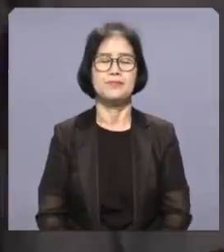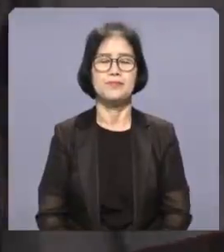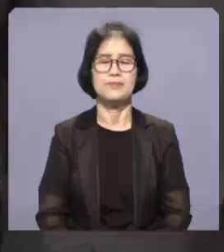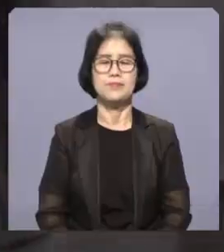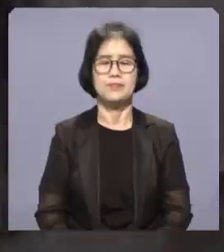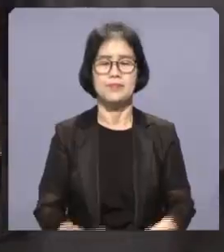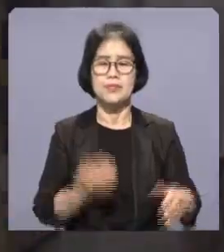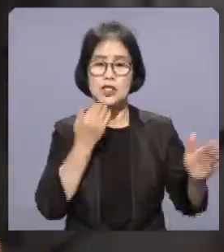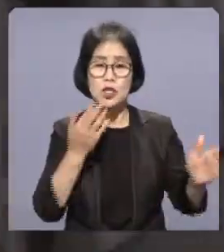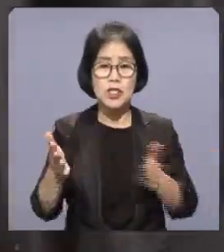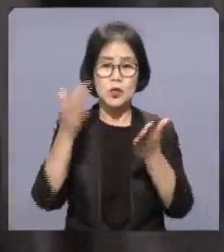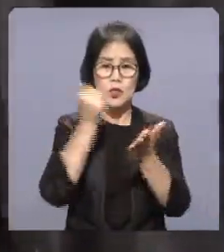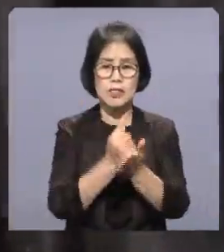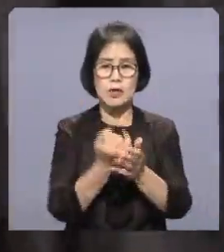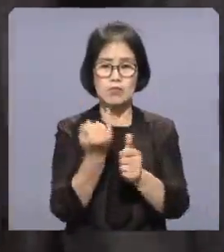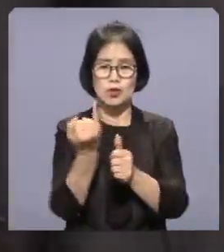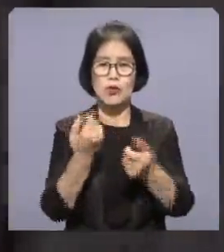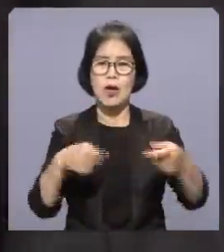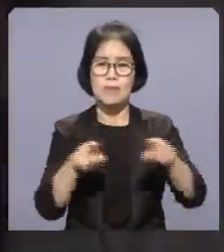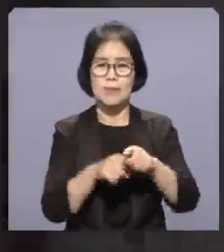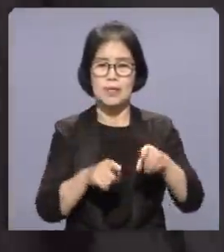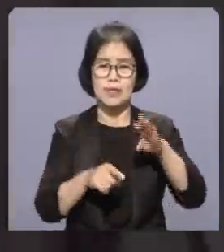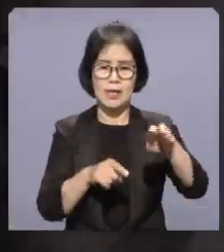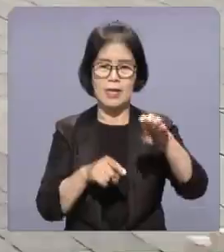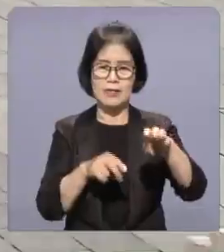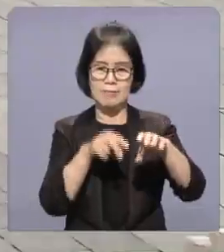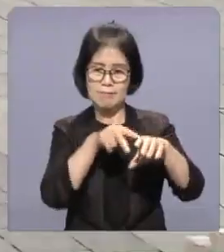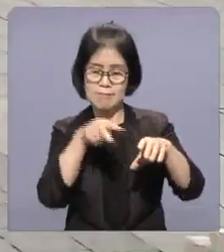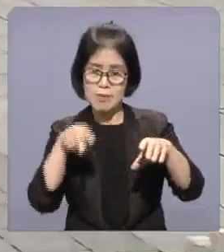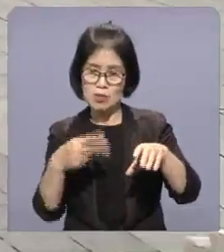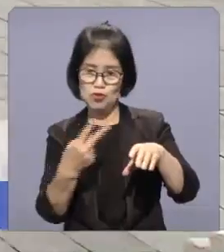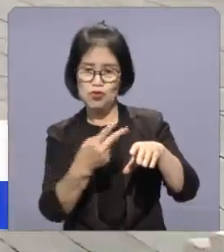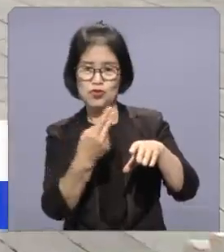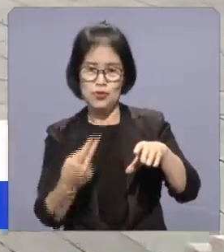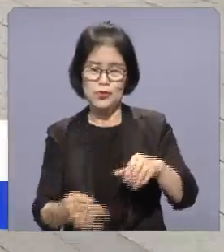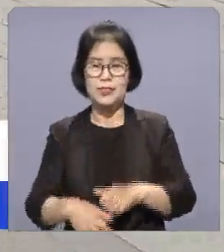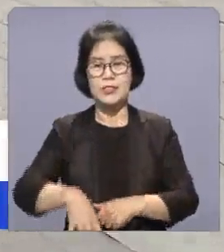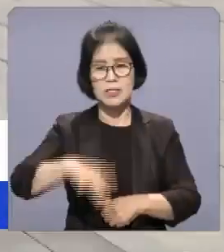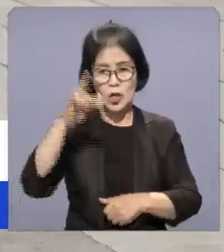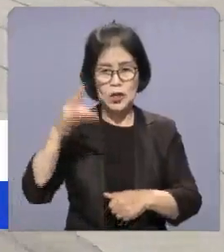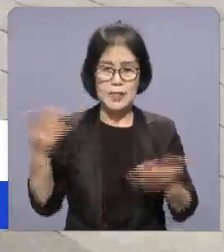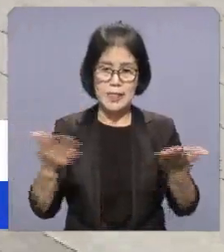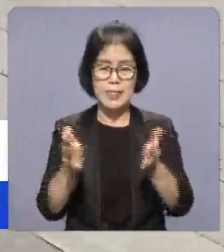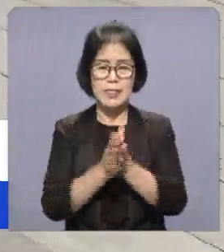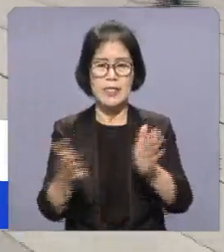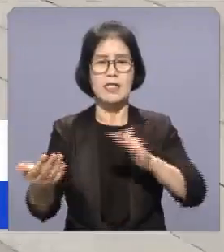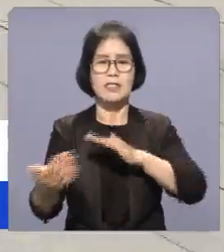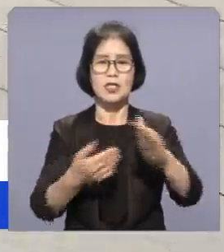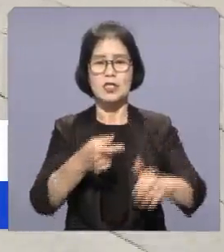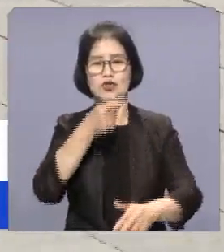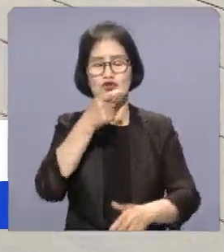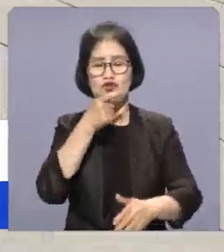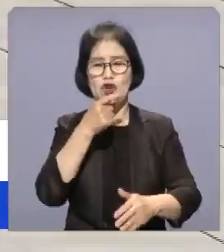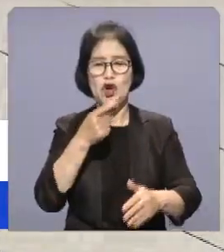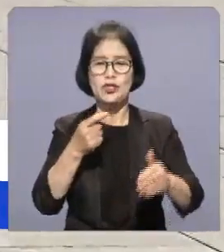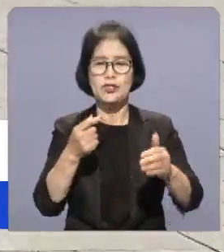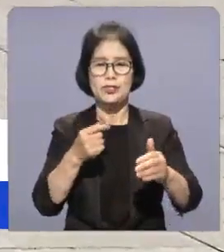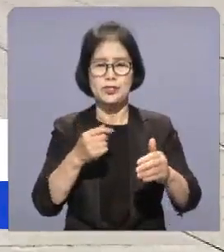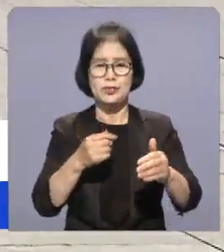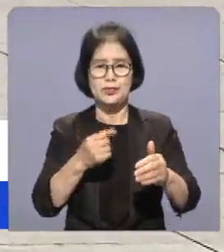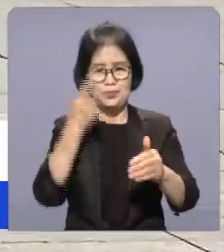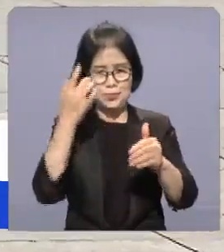김동연 경기도지사가 부인과 함께 차에서 내립니다. 첫 출근에 앞서 수원 현충탑을